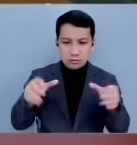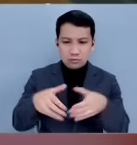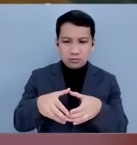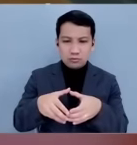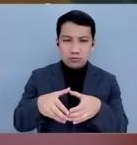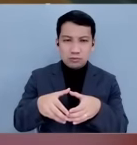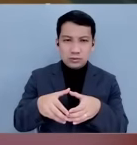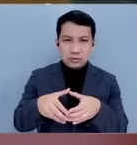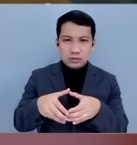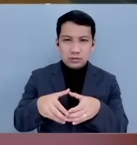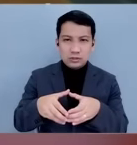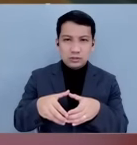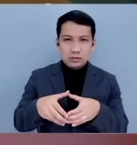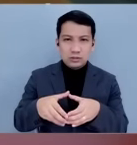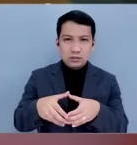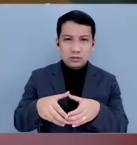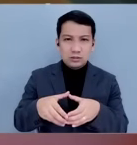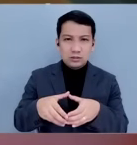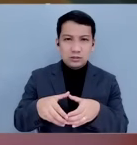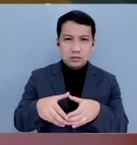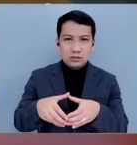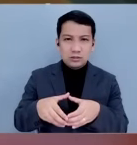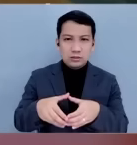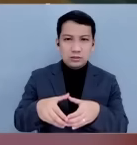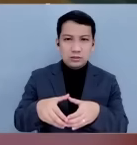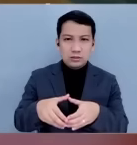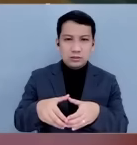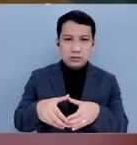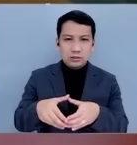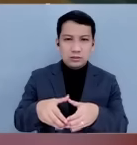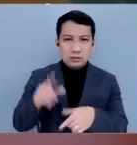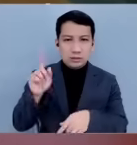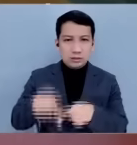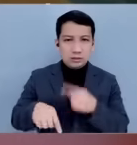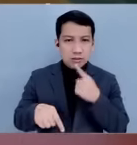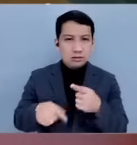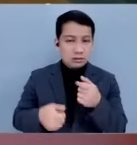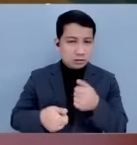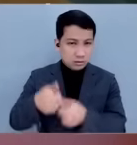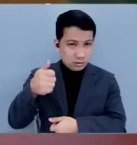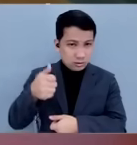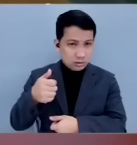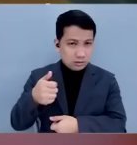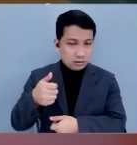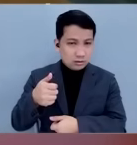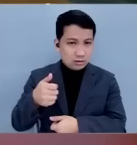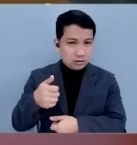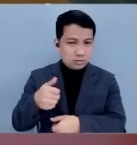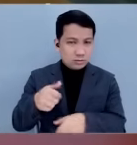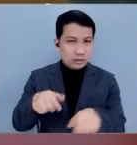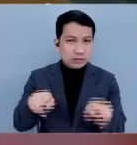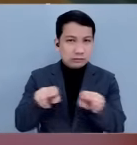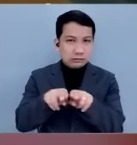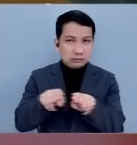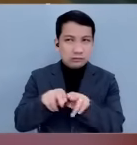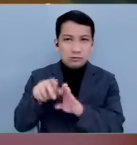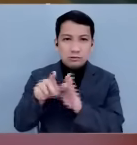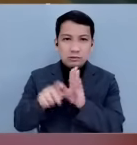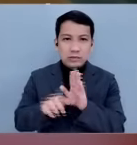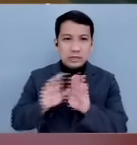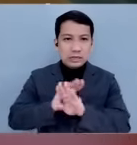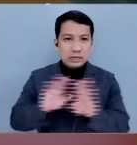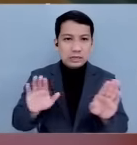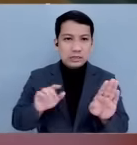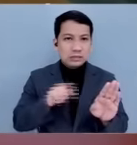whose power is only to pass ordinary laws but not to